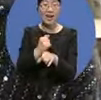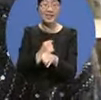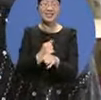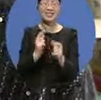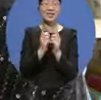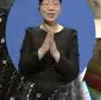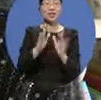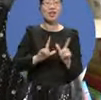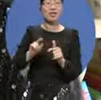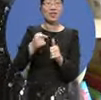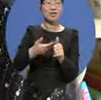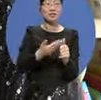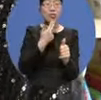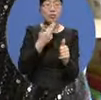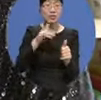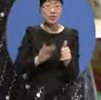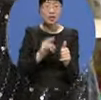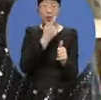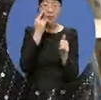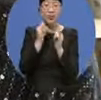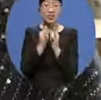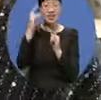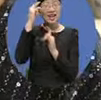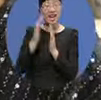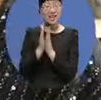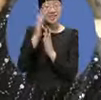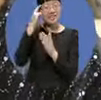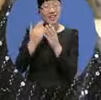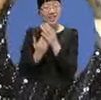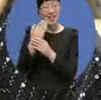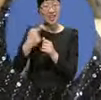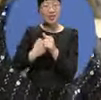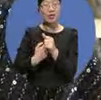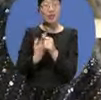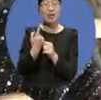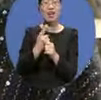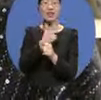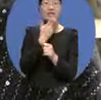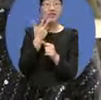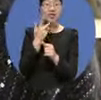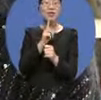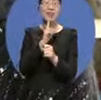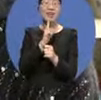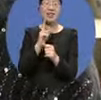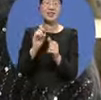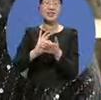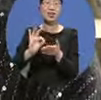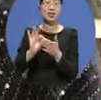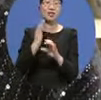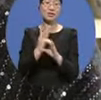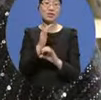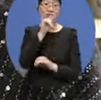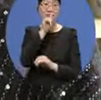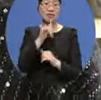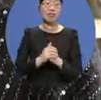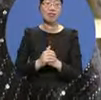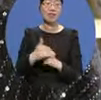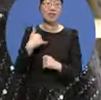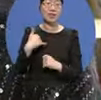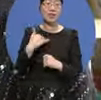그거는 가르치지 않았는데 본인이 그렇게 생각이 났는지 그런 데서 한 번씩 그렇게 영어를 하더라고요. 그럴 때 보면은 아,